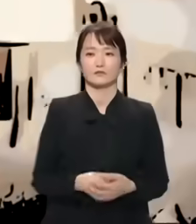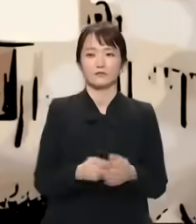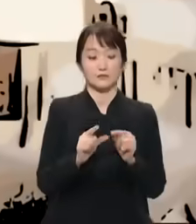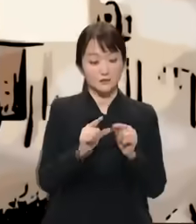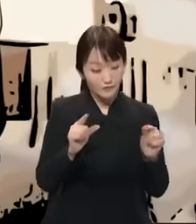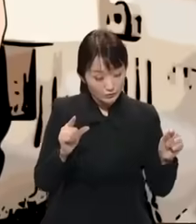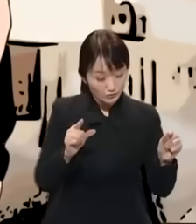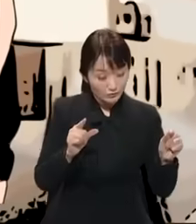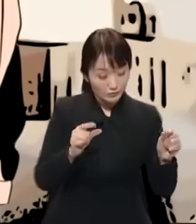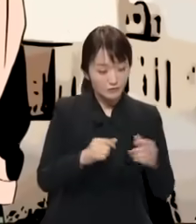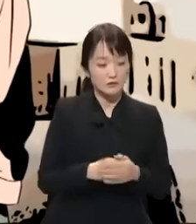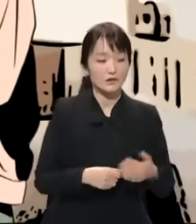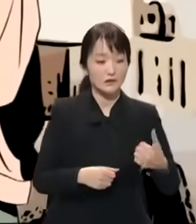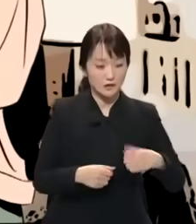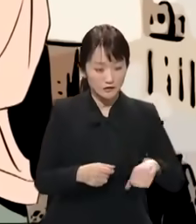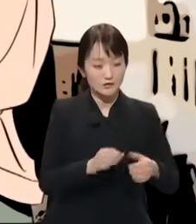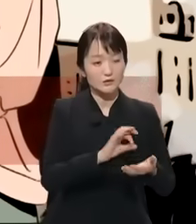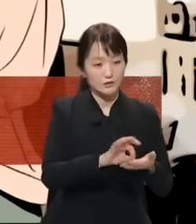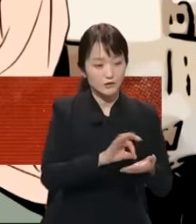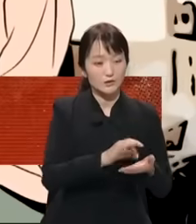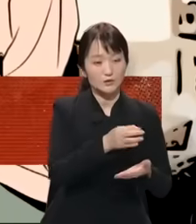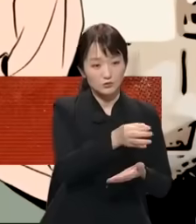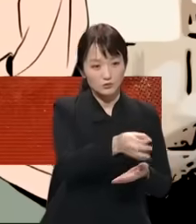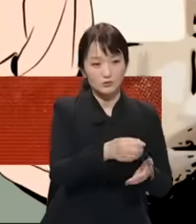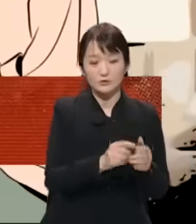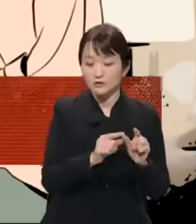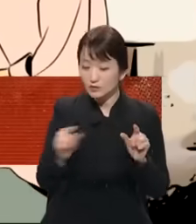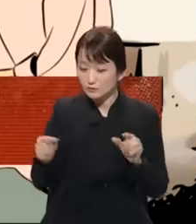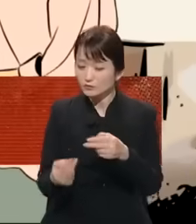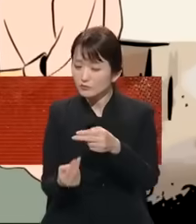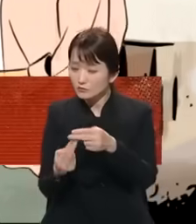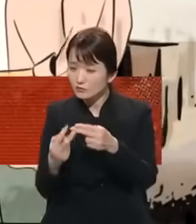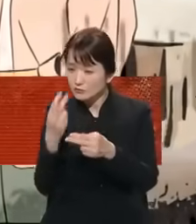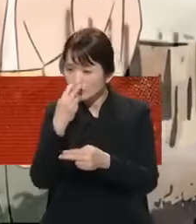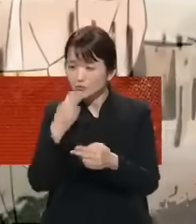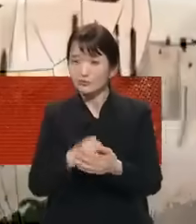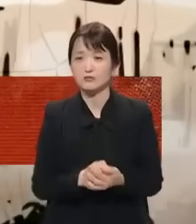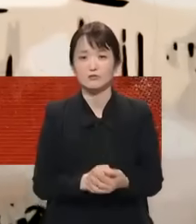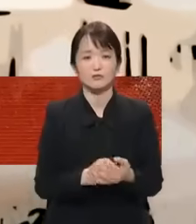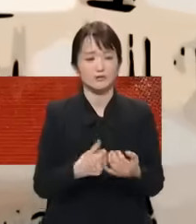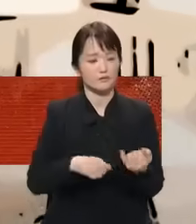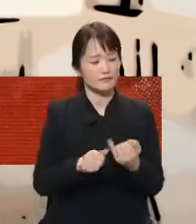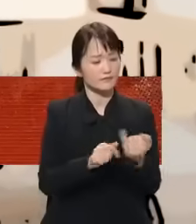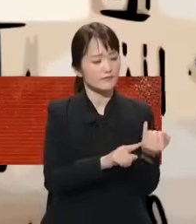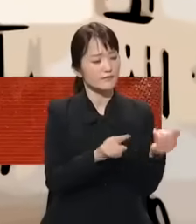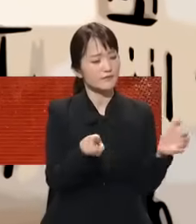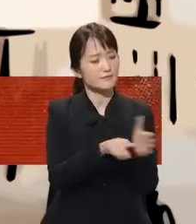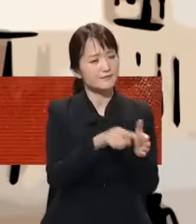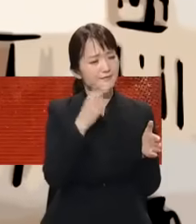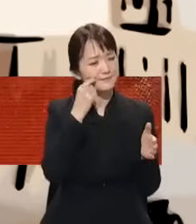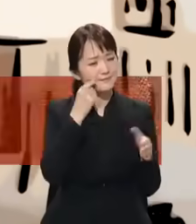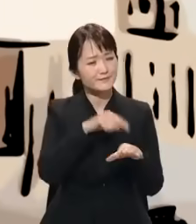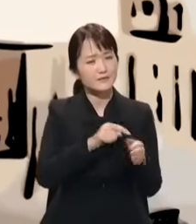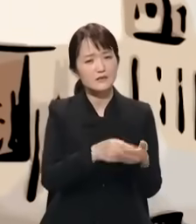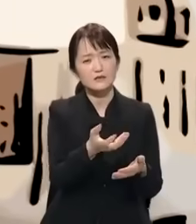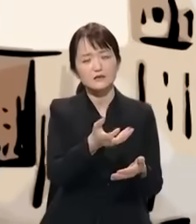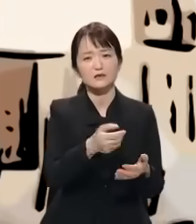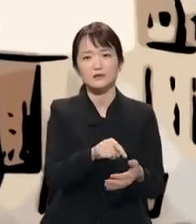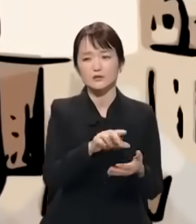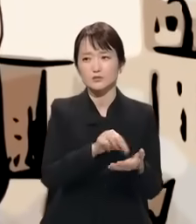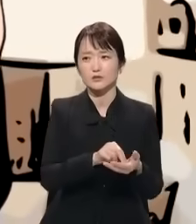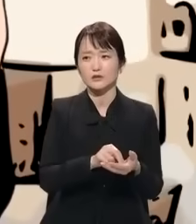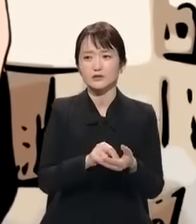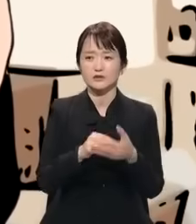당장 쓰라고 좀 주고 일부는 적금하면서 관리 잘해왔거든요. 그런데 사연자를 못 믿는 것 같아서 너무 속상하다는 겁니다. 이런 문제로